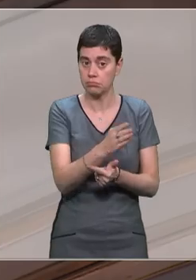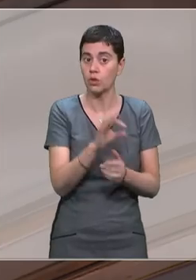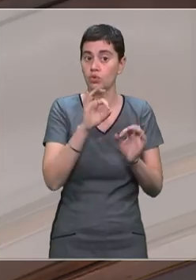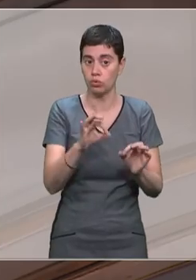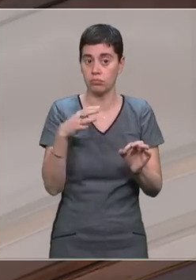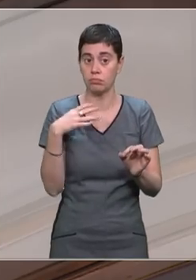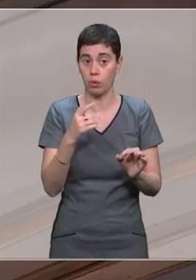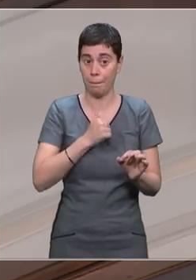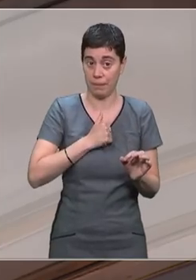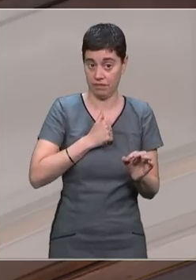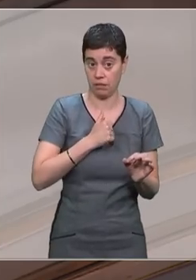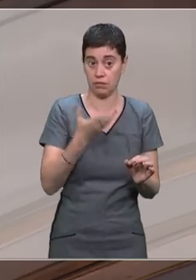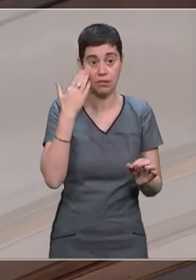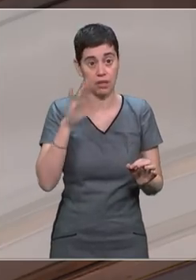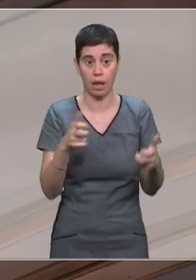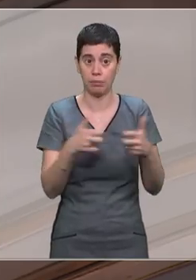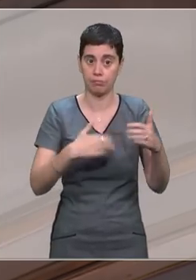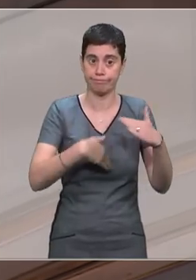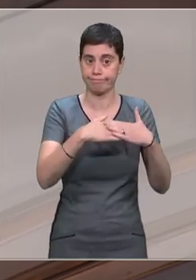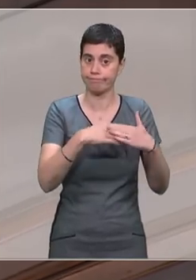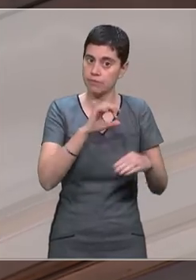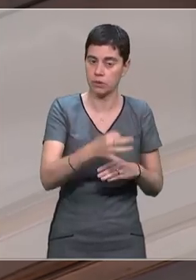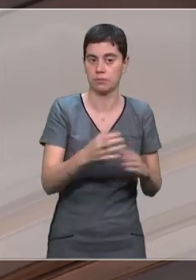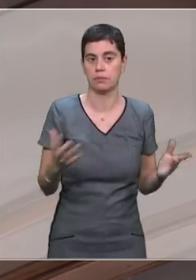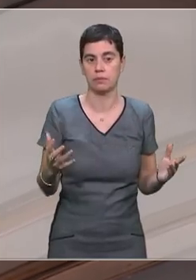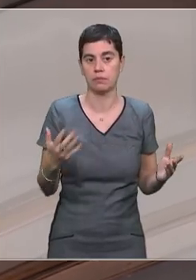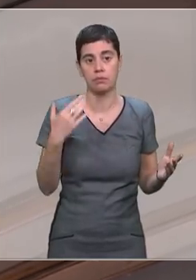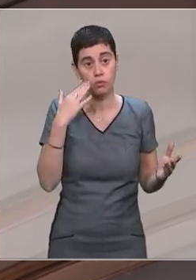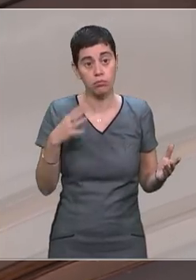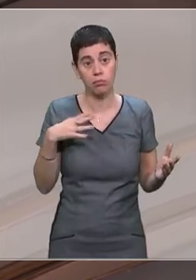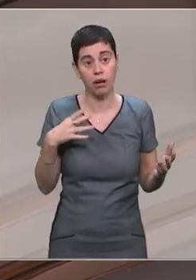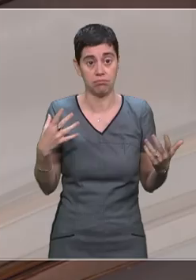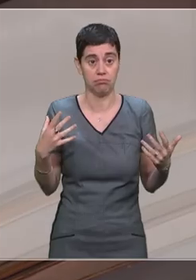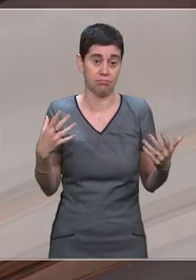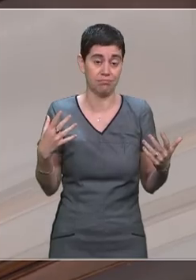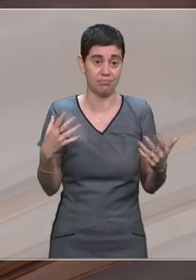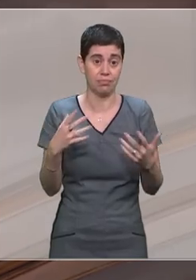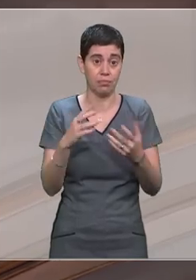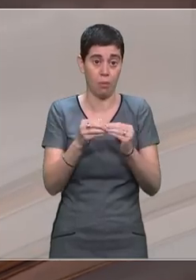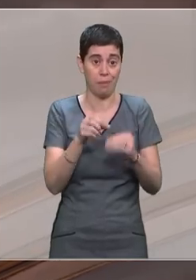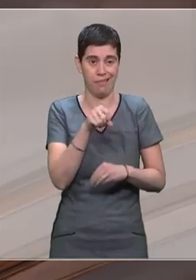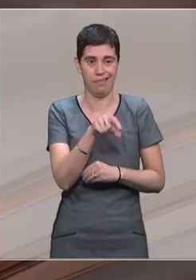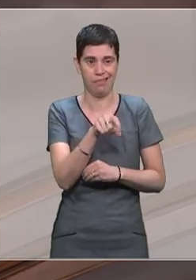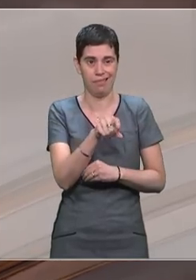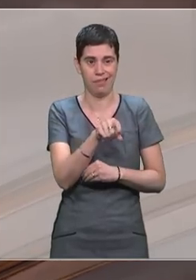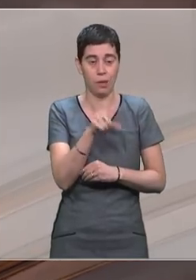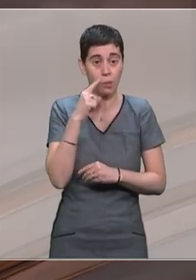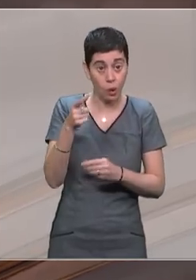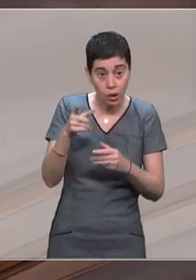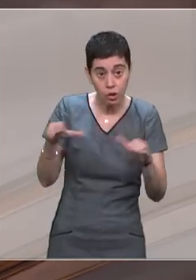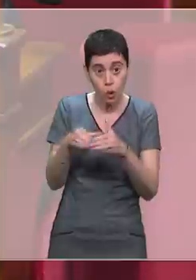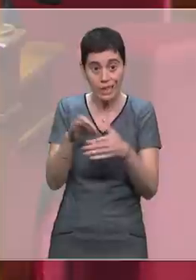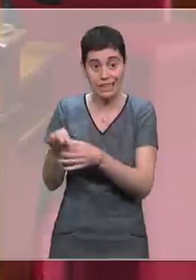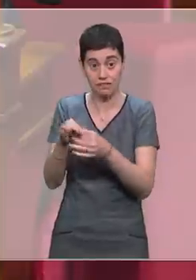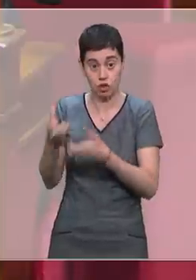tous les particuliers qui est le bouclier tarifaire et que nous avions un trou dans la raquette sur le bouclier collectif pour le chauffage au